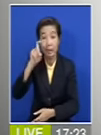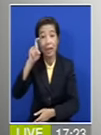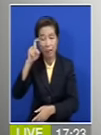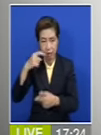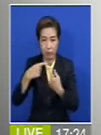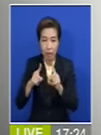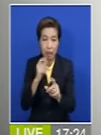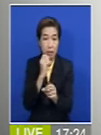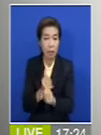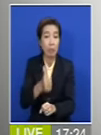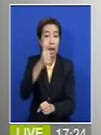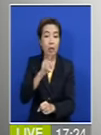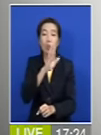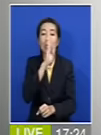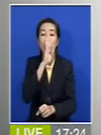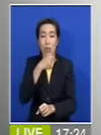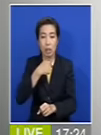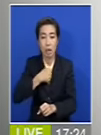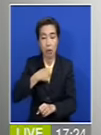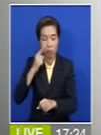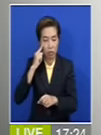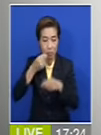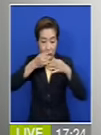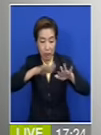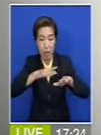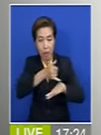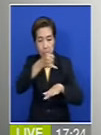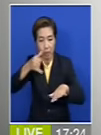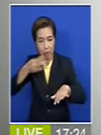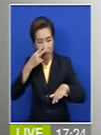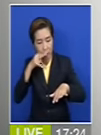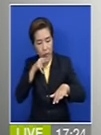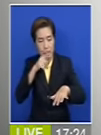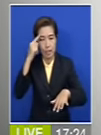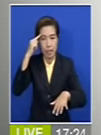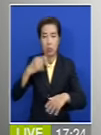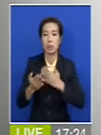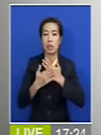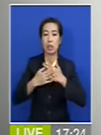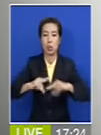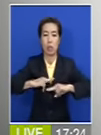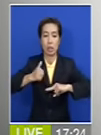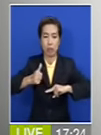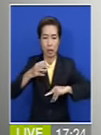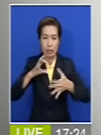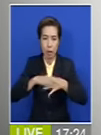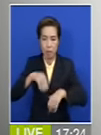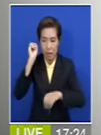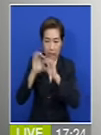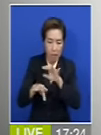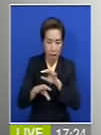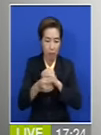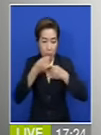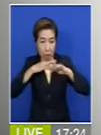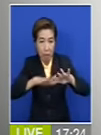ที่เราทำได้ถ้าเราเป็นคนที่อยู่บนบกเนี่ยให้เราปลูกจากจิตสำนึกตัวเองดีกว่าในเรื่องของการทิ้งขยะลง